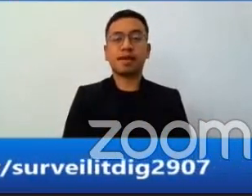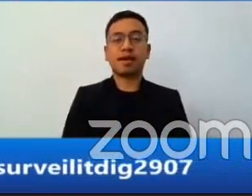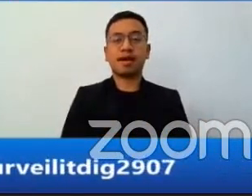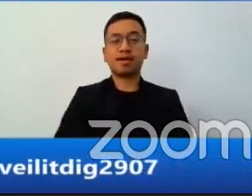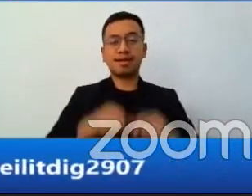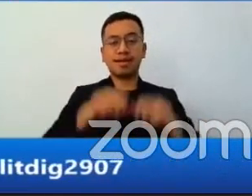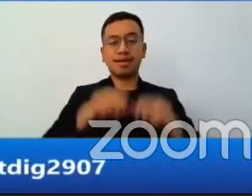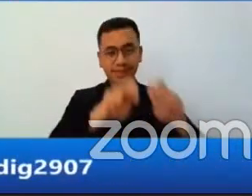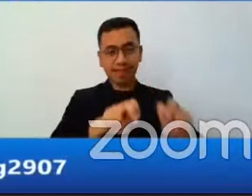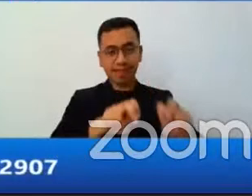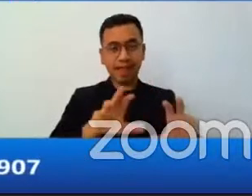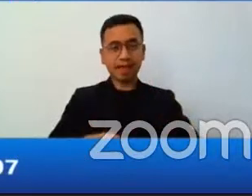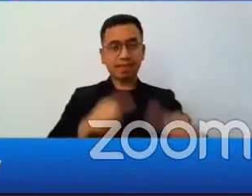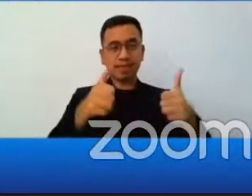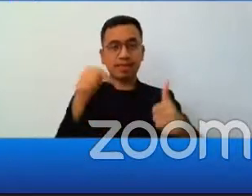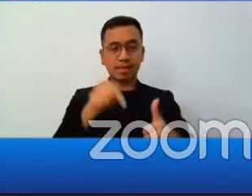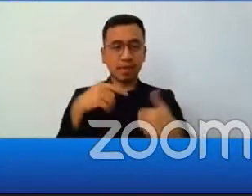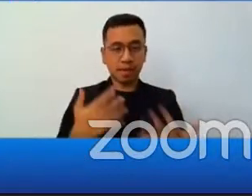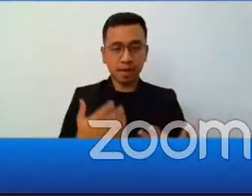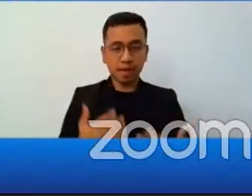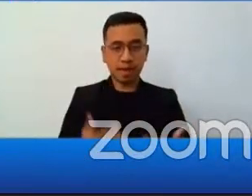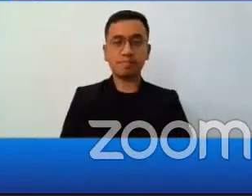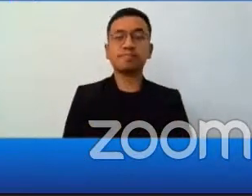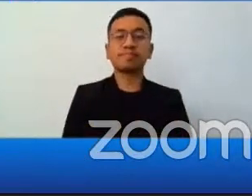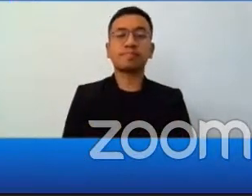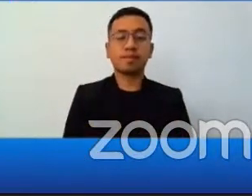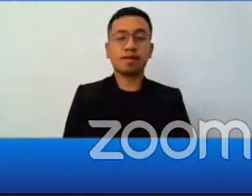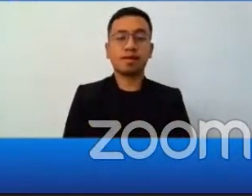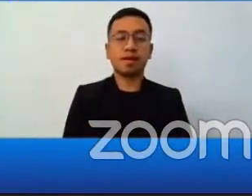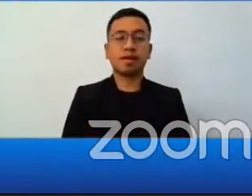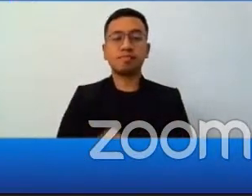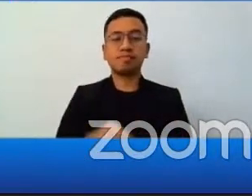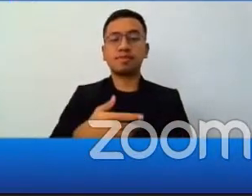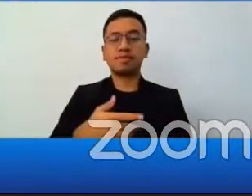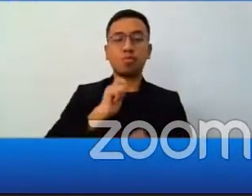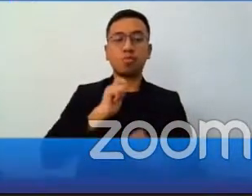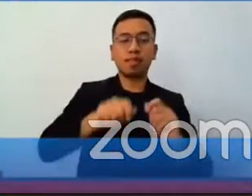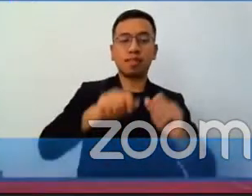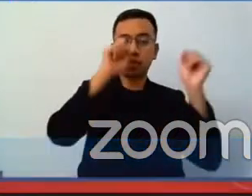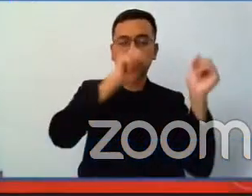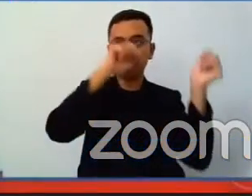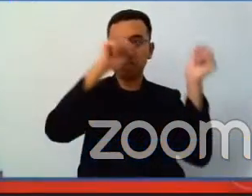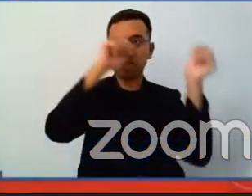virtual atau Maya, dapat meningkatkan penguasaan konsep dan